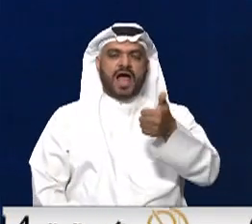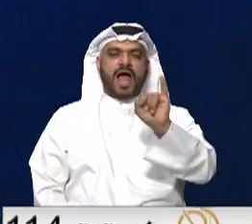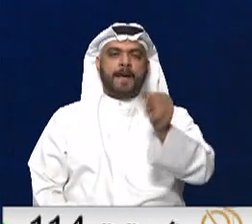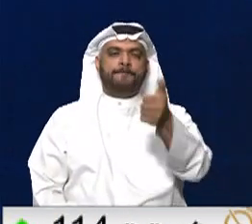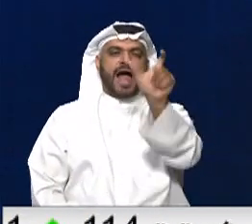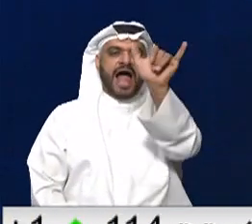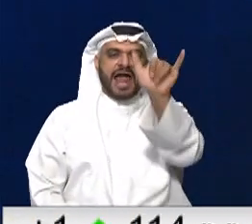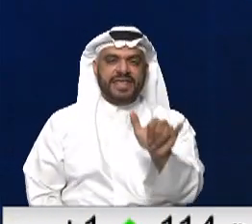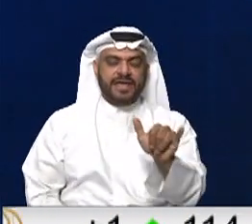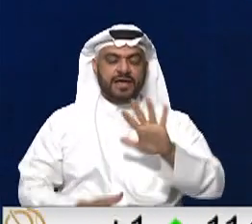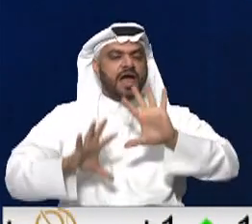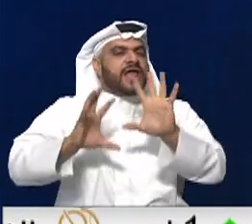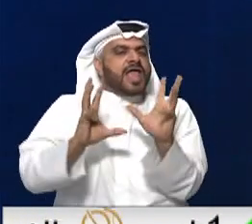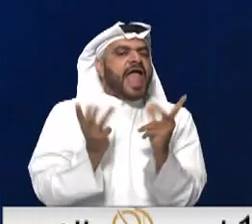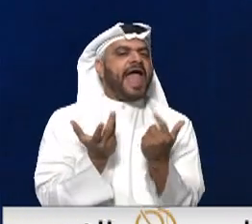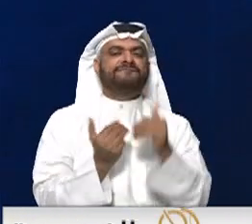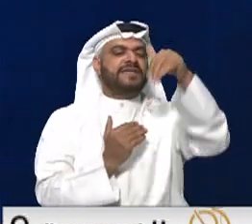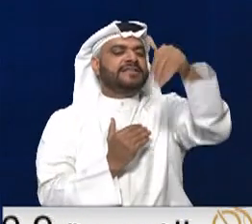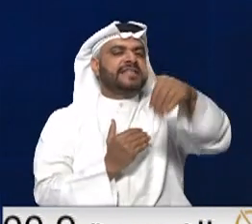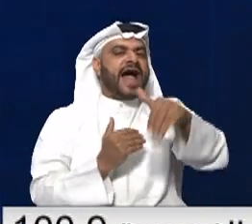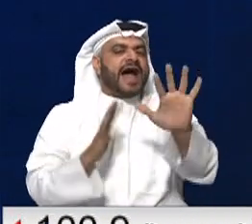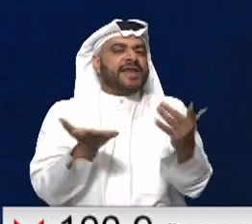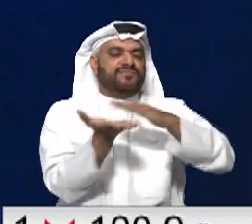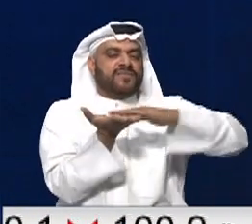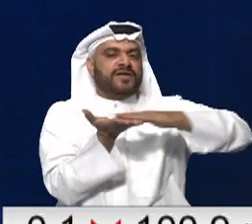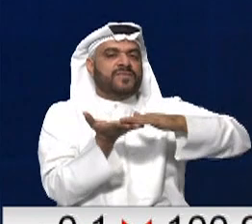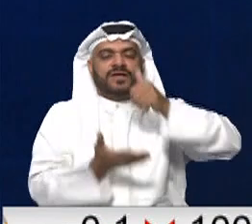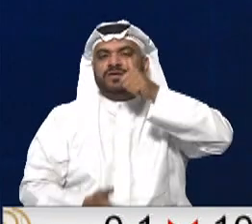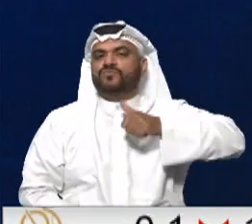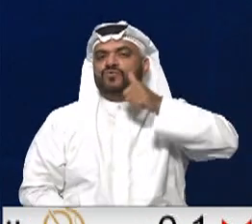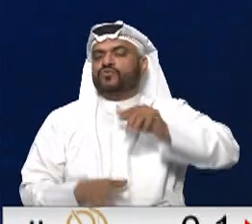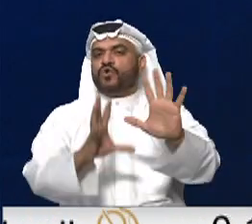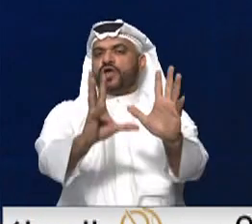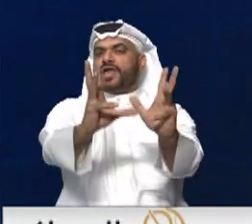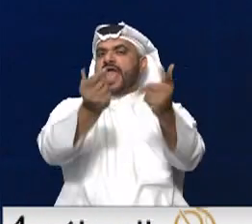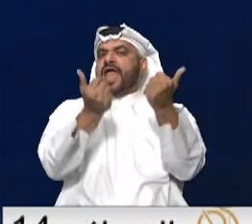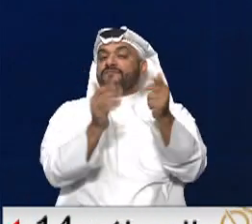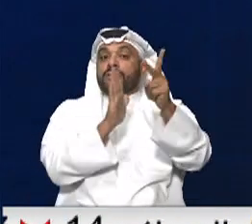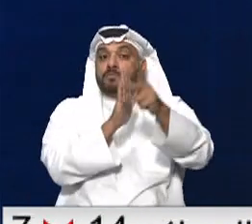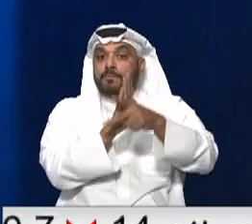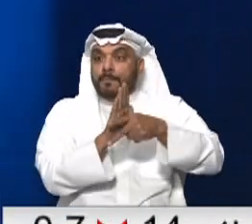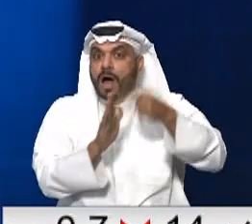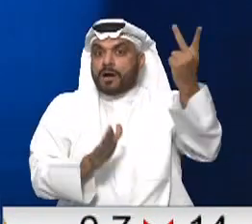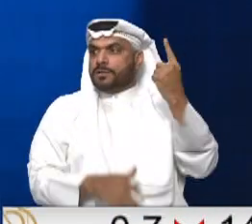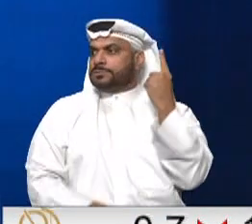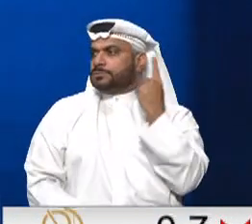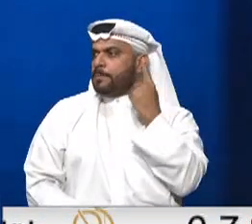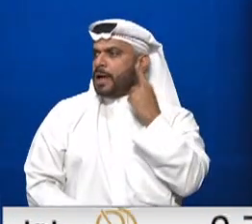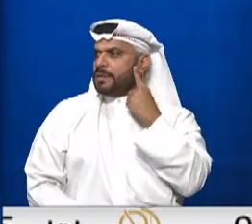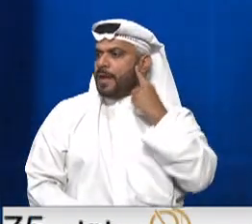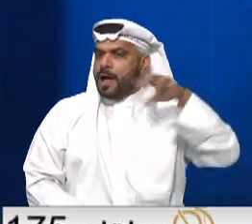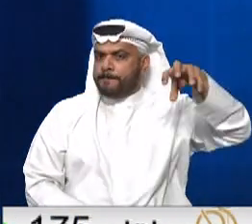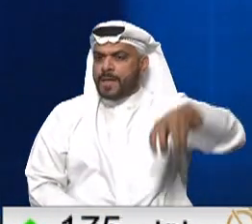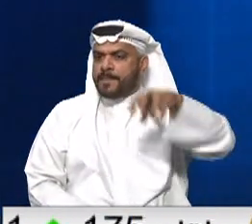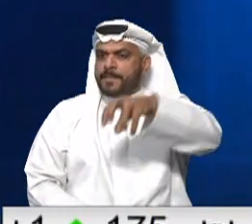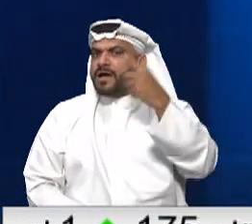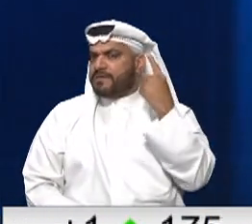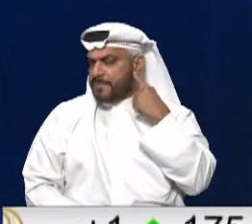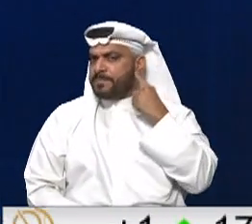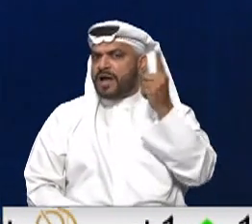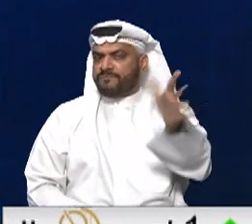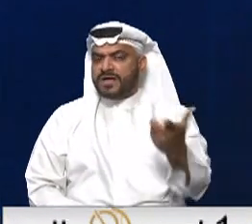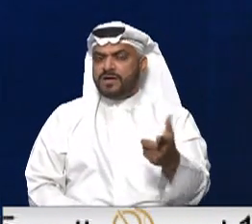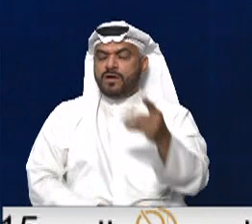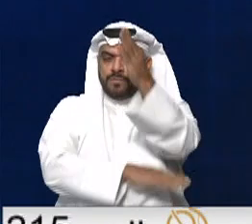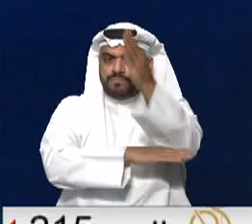أماني، وكيف يبدو المشهد الآن وسط تردد الأنباء عن تجدد القصف في بعض المناطق، وهل